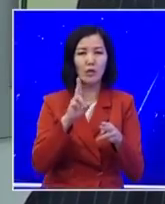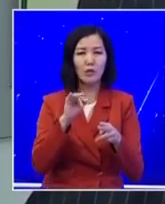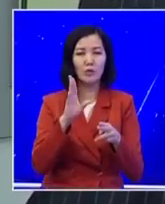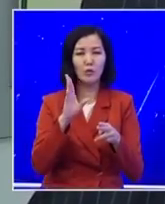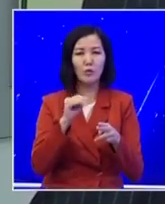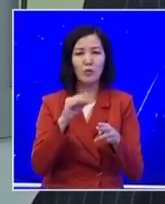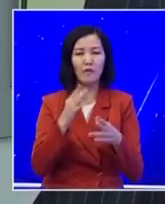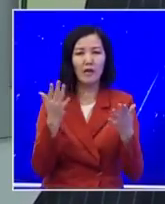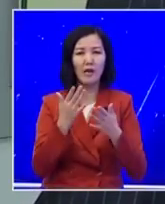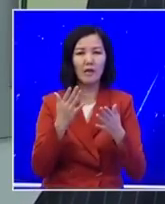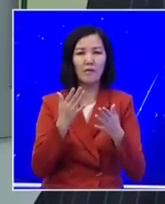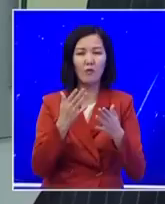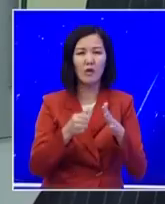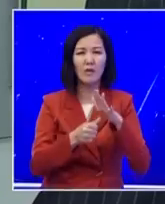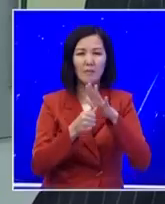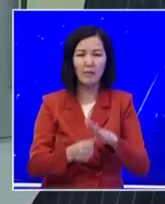пытали как агента